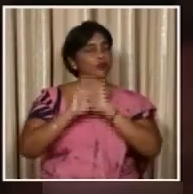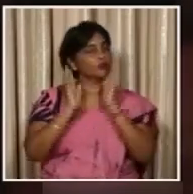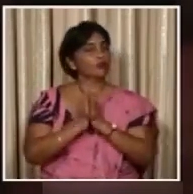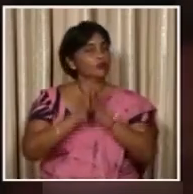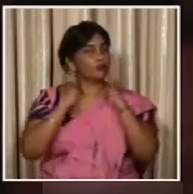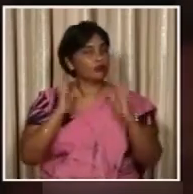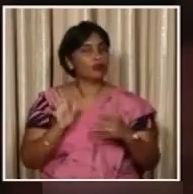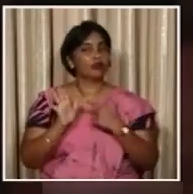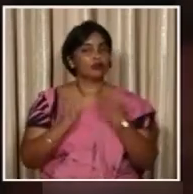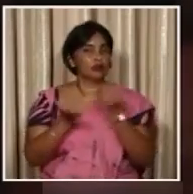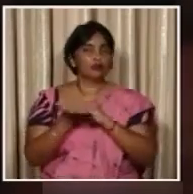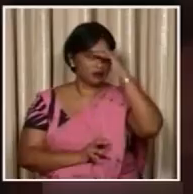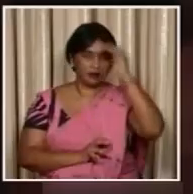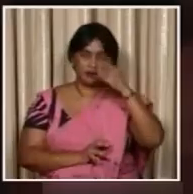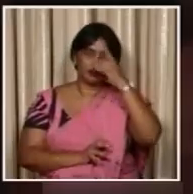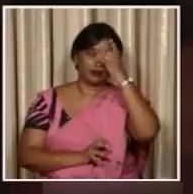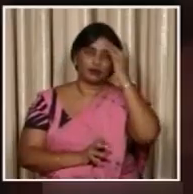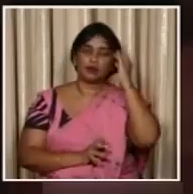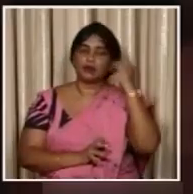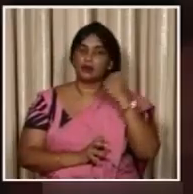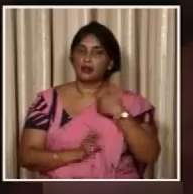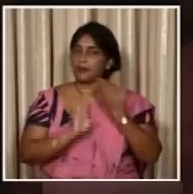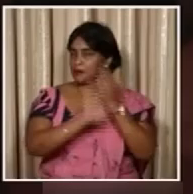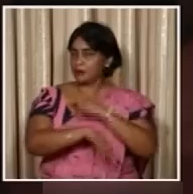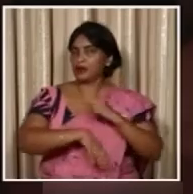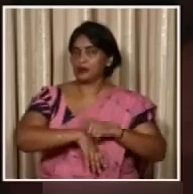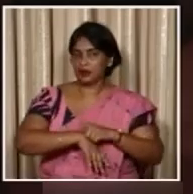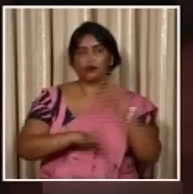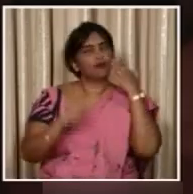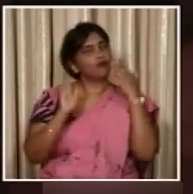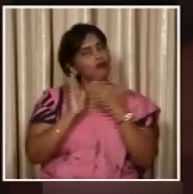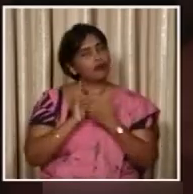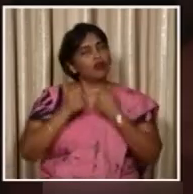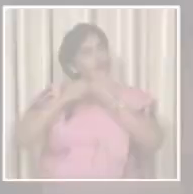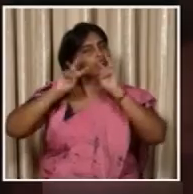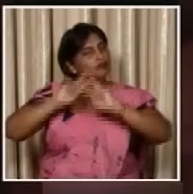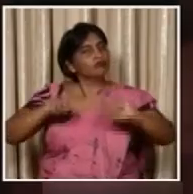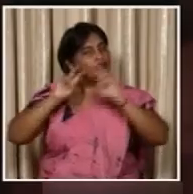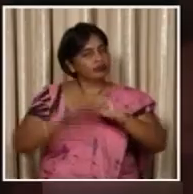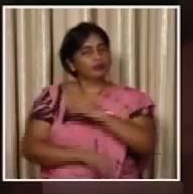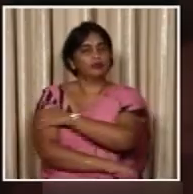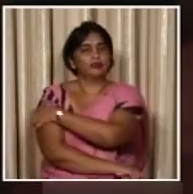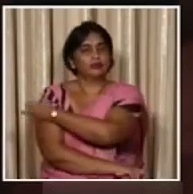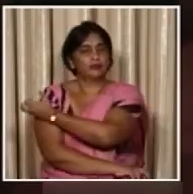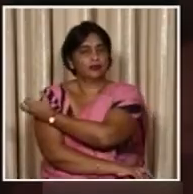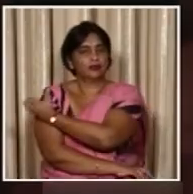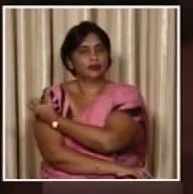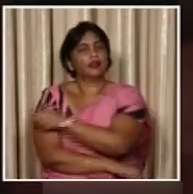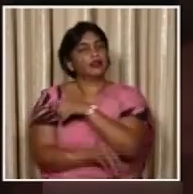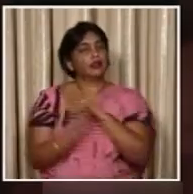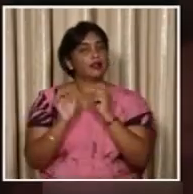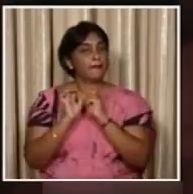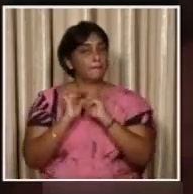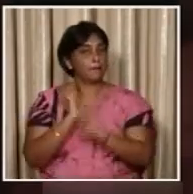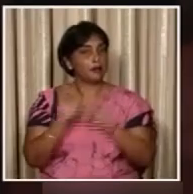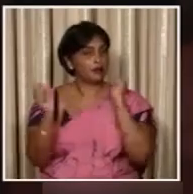මේ ප්‍රතිසංස්කරණයට පක්ෂයි. මම පහුගිය කාලේ මේ පිළිබඳව හොඳට අපි අධ්‍යයනය කරා. අධ්‍යයනය කරා මොකද මේ පනත වෙනස් වුණාට